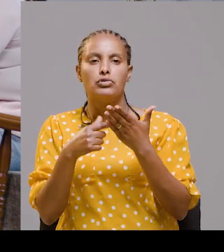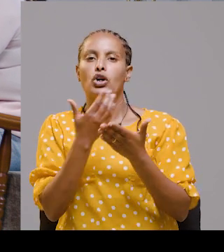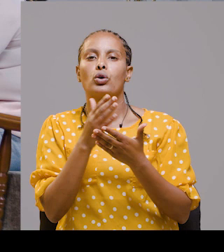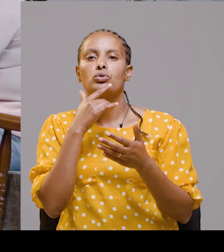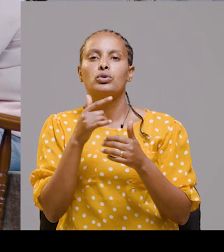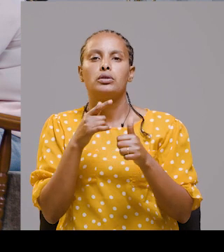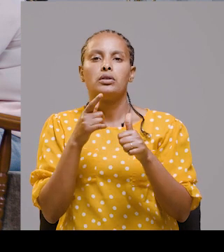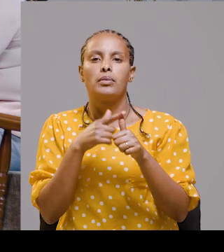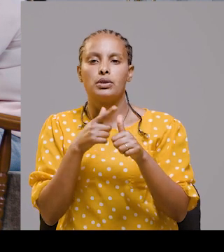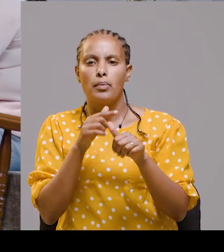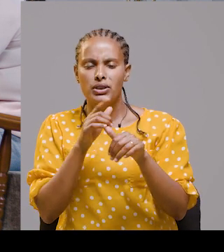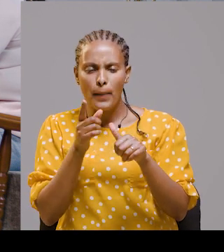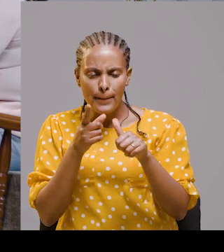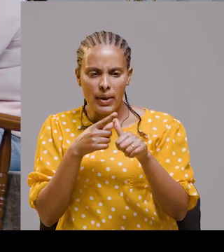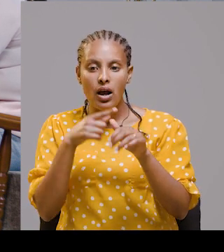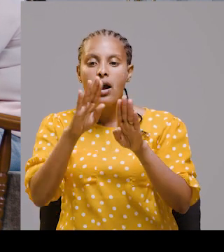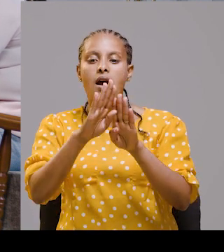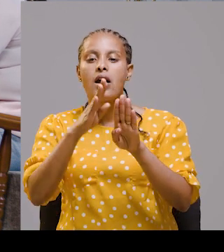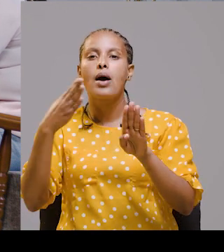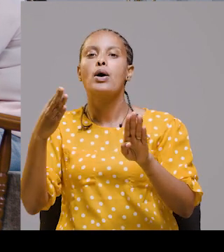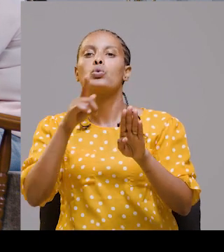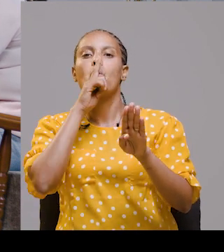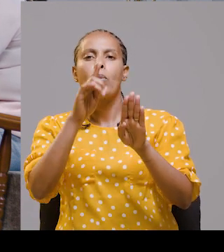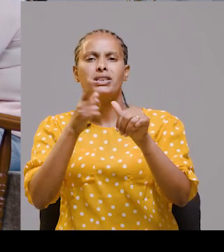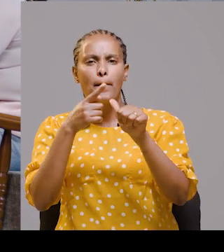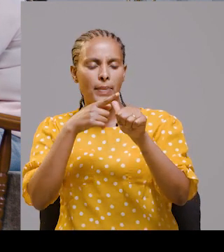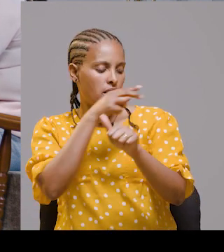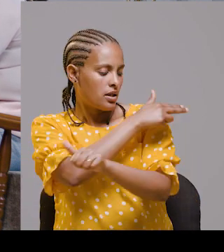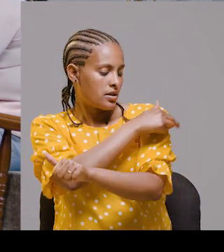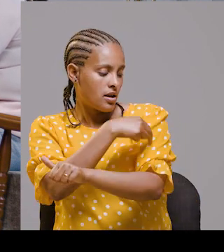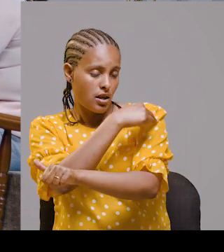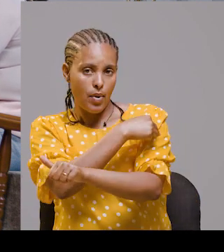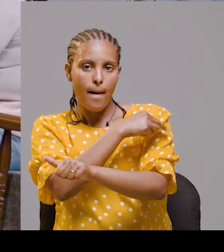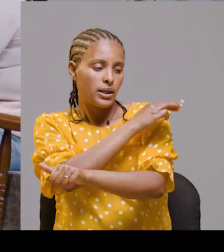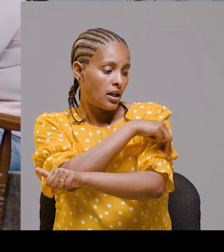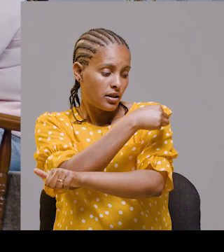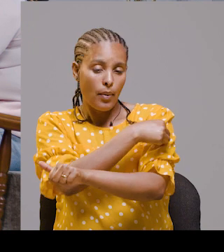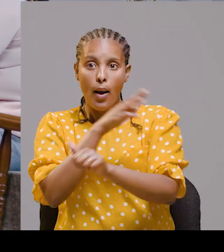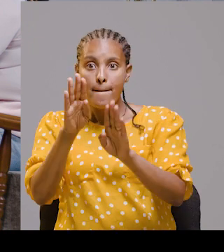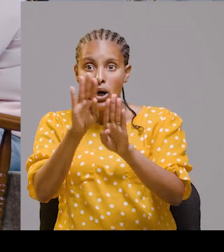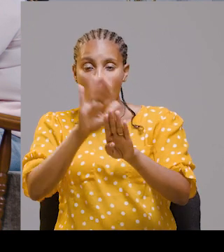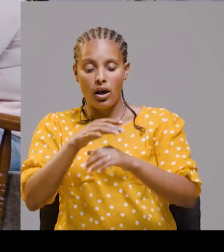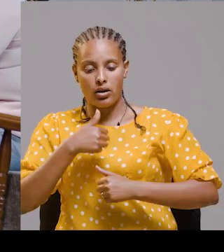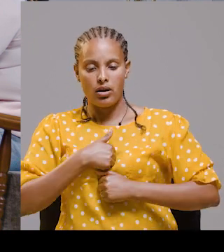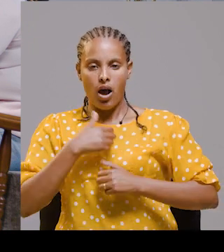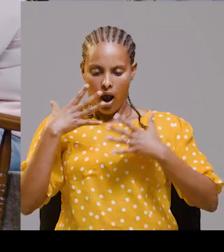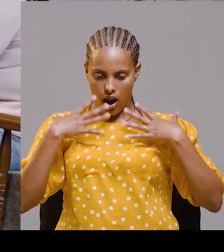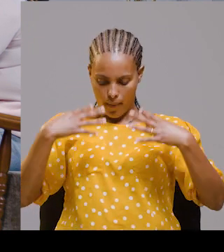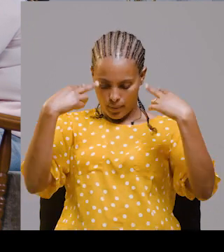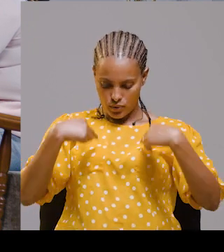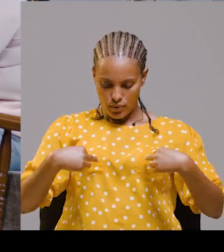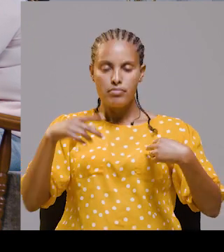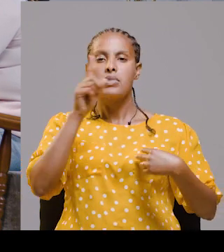ምንድነው ከበሩ ነው ጤና ጣቢያ ወይም ደግሞ አሁን ለምሳሌ ጤና ጣቢያ ቢሆን በሩ ላይ ያለው ሰው አለባበሱ ምን አይነት ነው